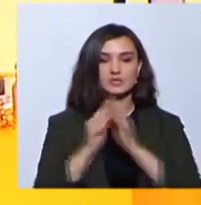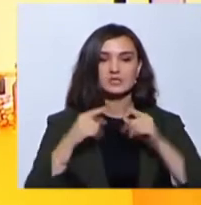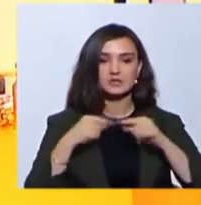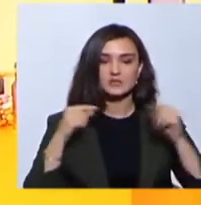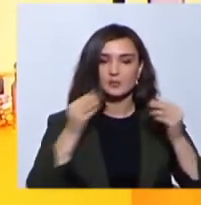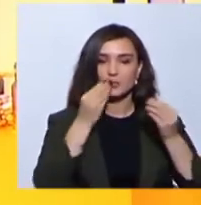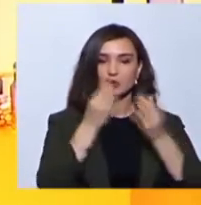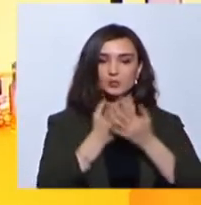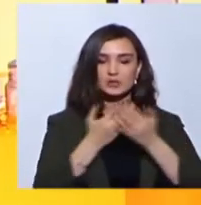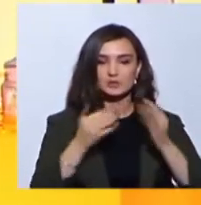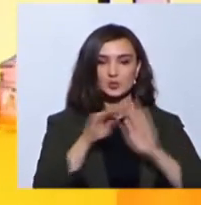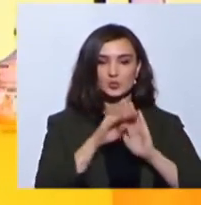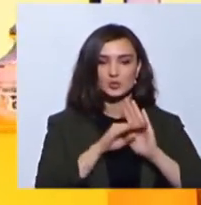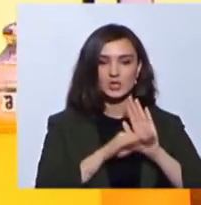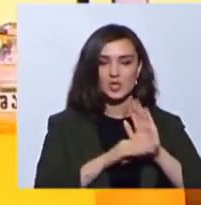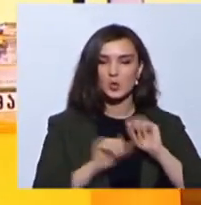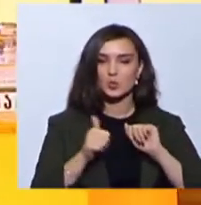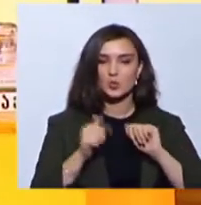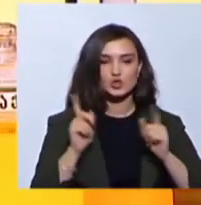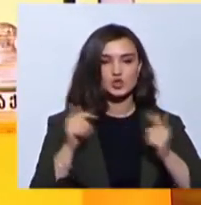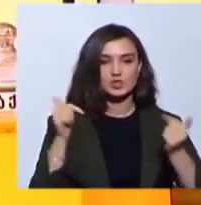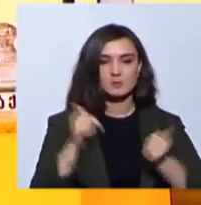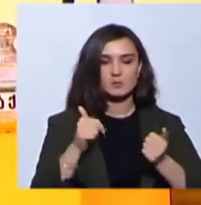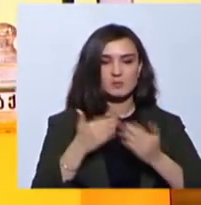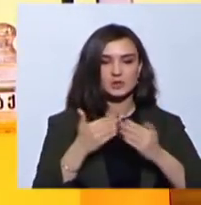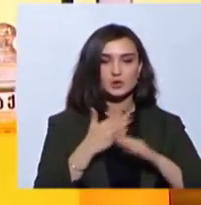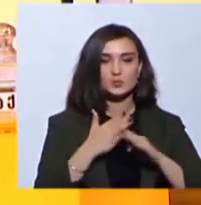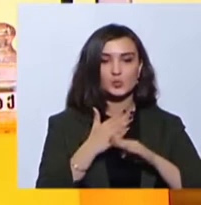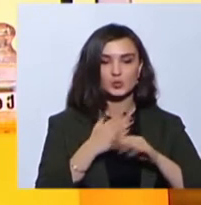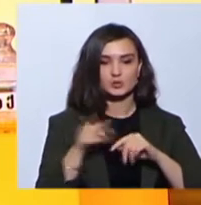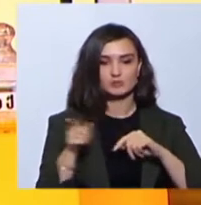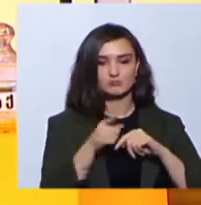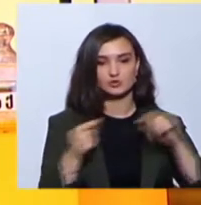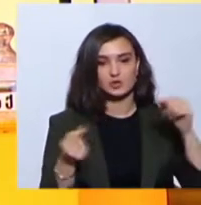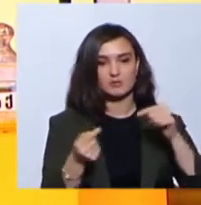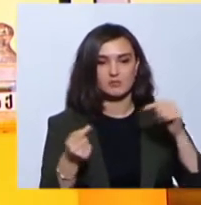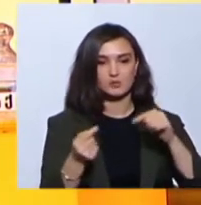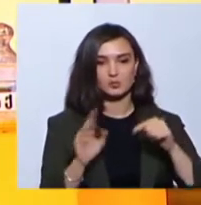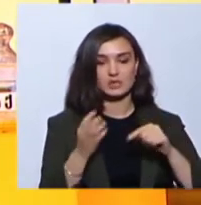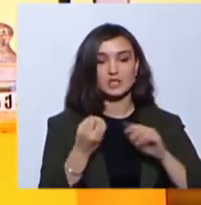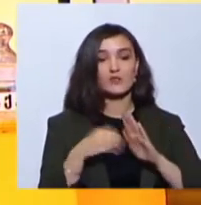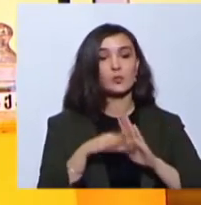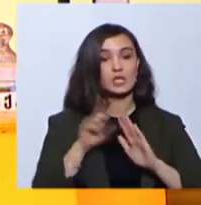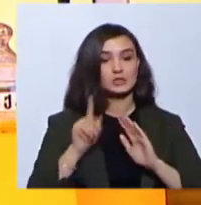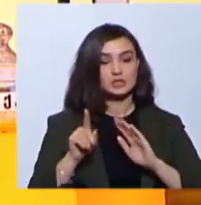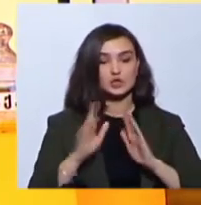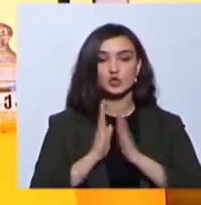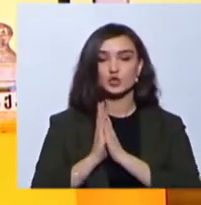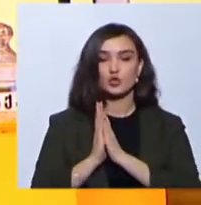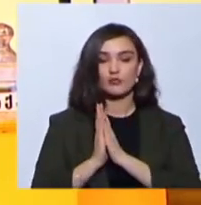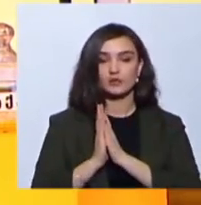სხვადასხვა პროდუქტის ნუსხა, როგორ შეესაბამება მაგალითად პურის ერთეულებს. ან კიდევ უფრო უკეთესი,